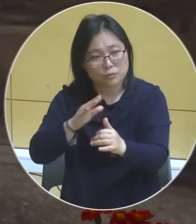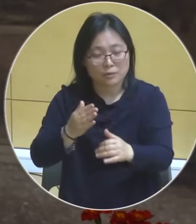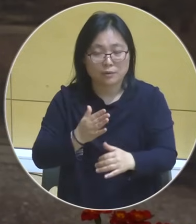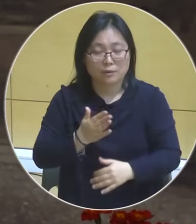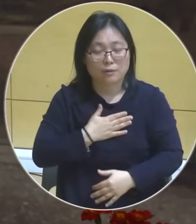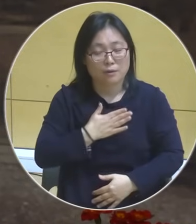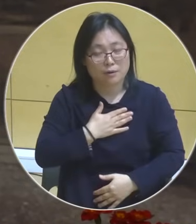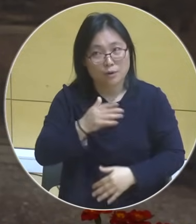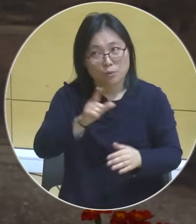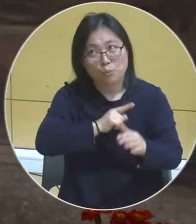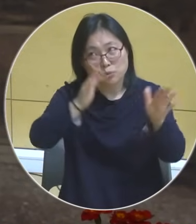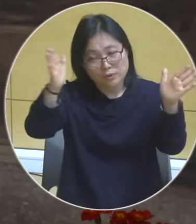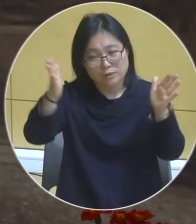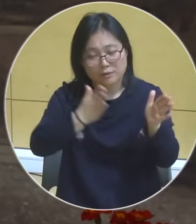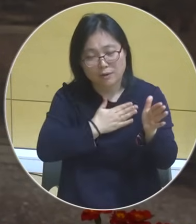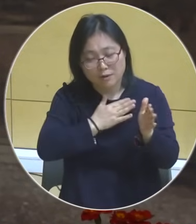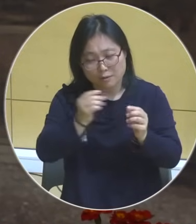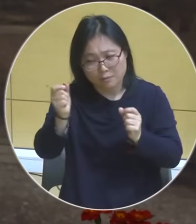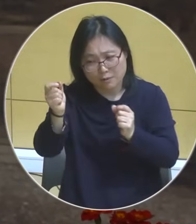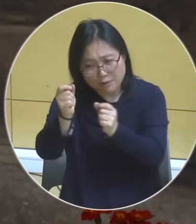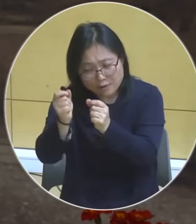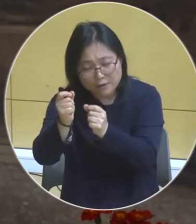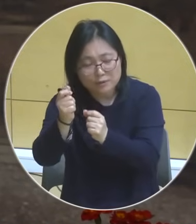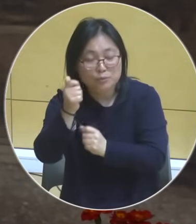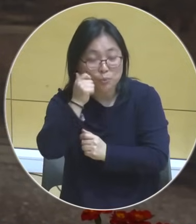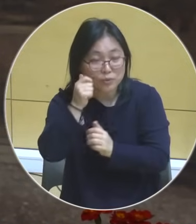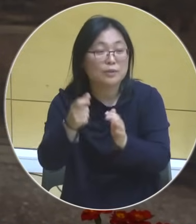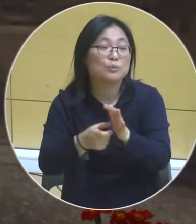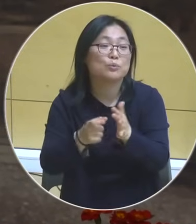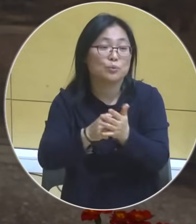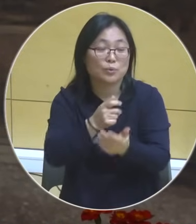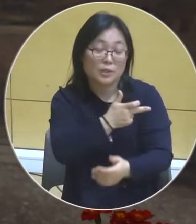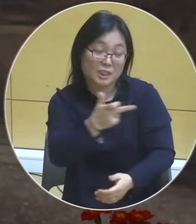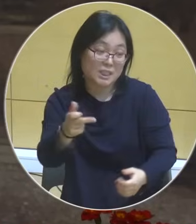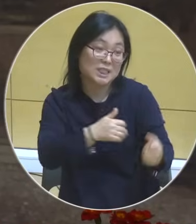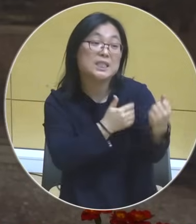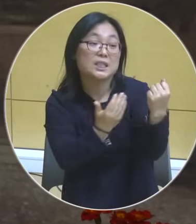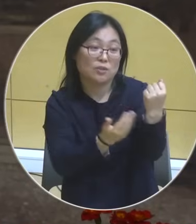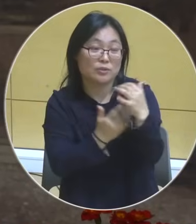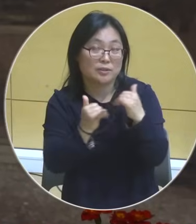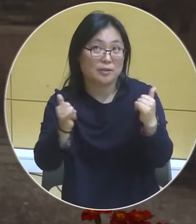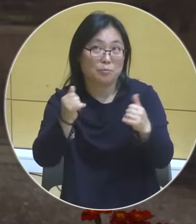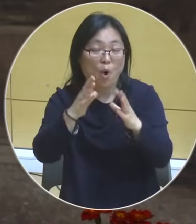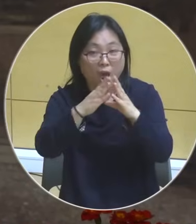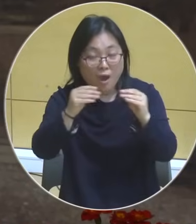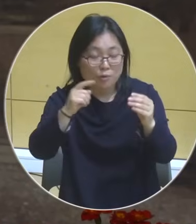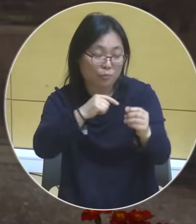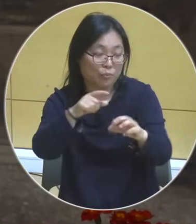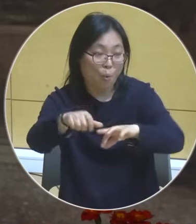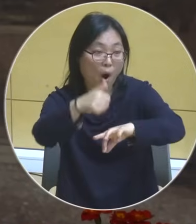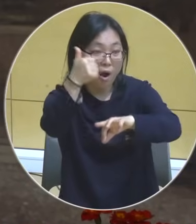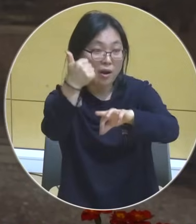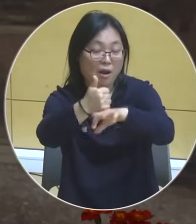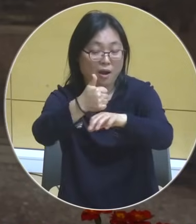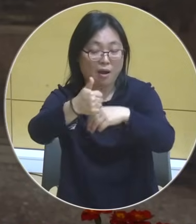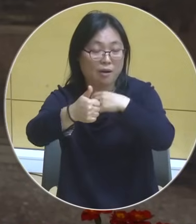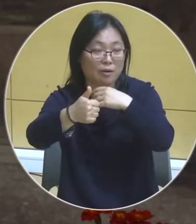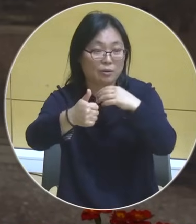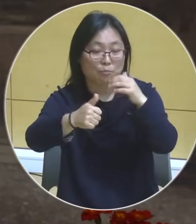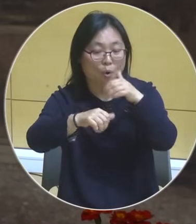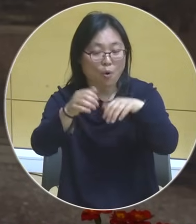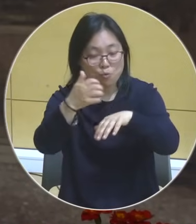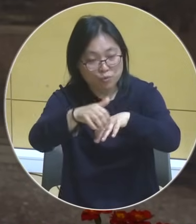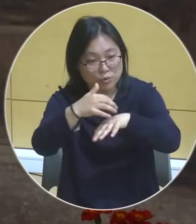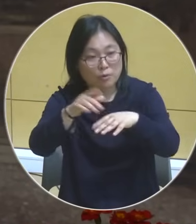감히 범접할 수 없는 사람이었습니다. 바로 이 애굽의 왕족의 훈련도 받았고 광야의